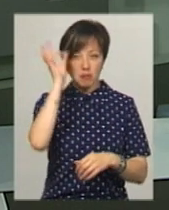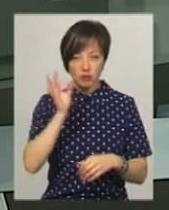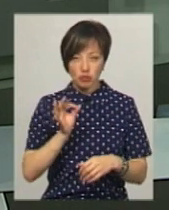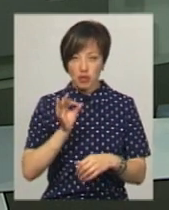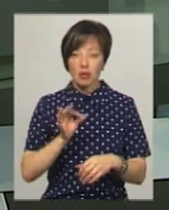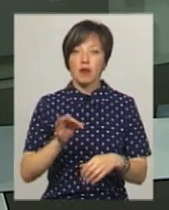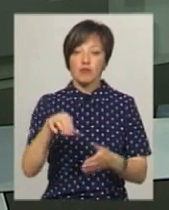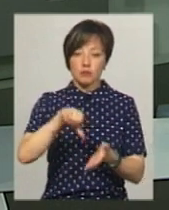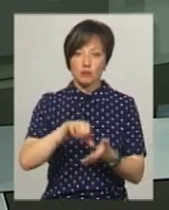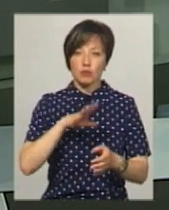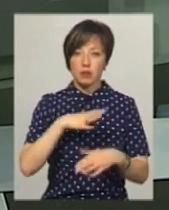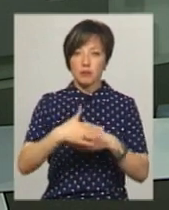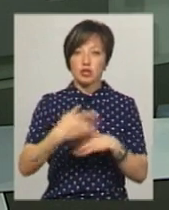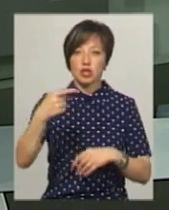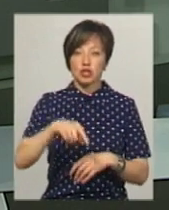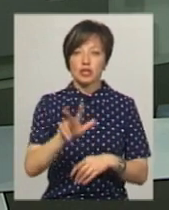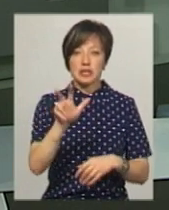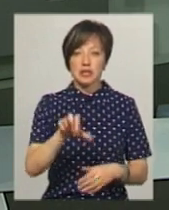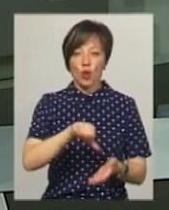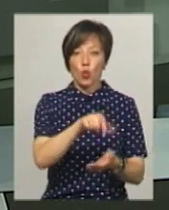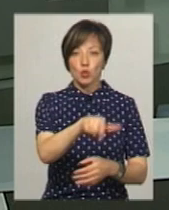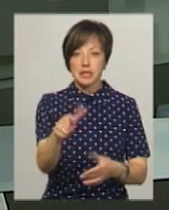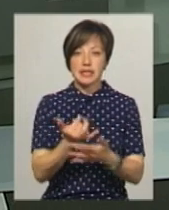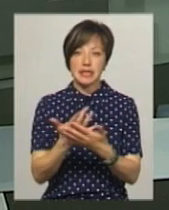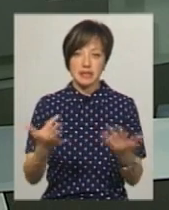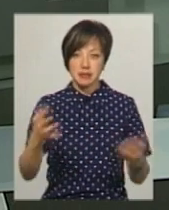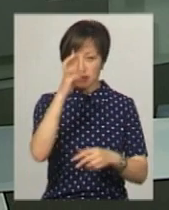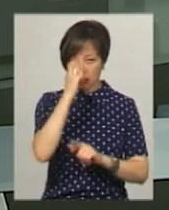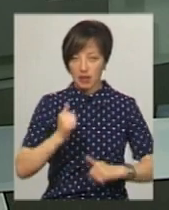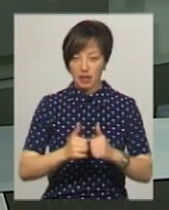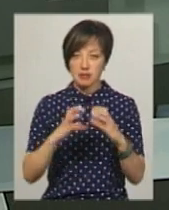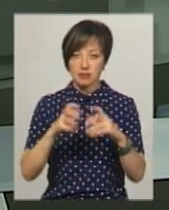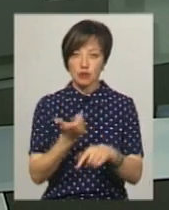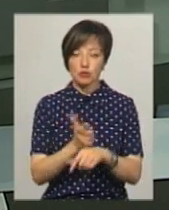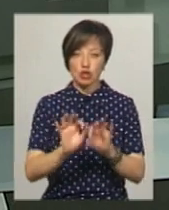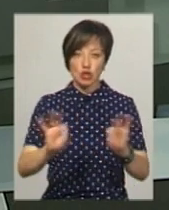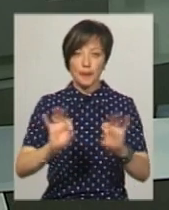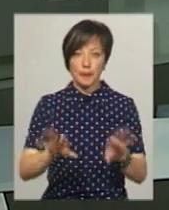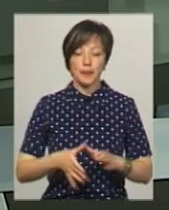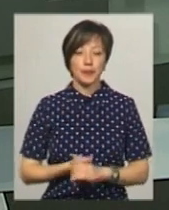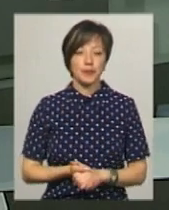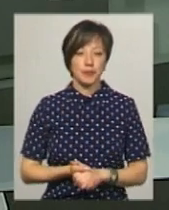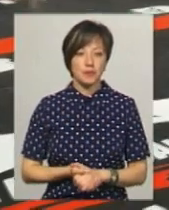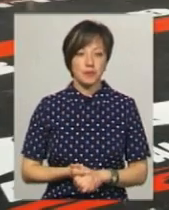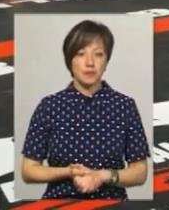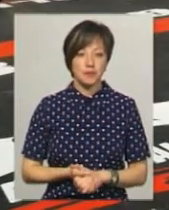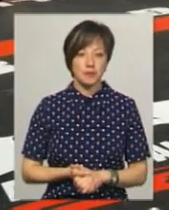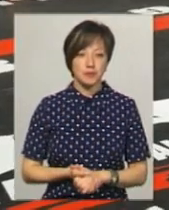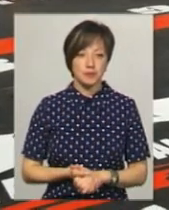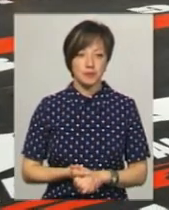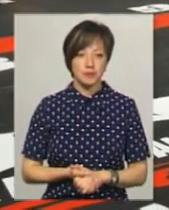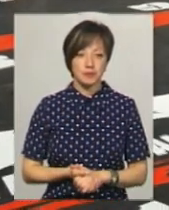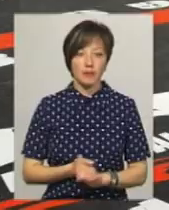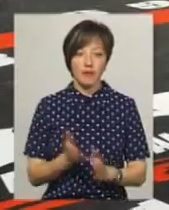У чемпіонаті взяло участь близько 1300 учасників із різних країн світу. Більше в сюжеті Андрія Гуменного. Віталій,